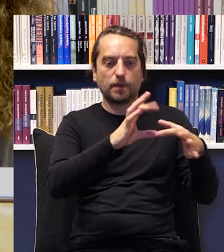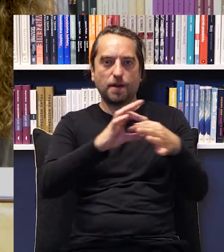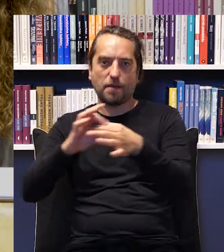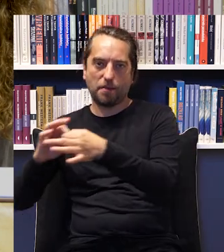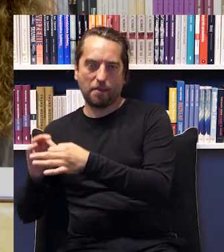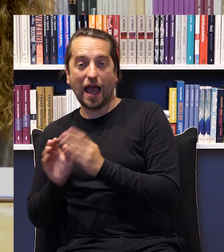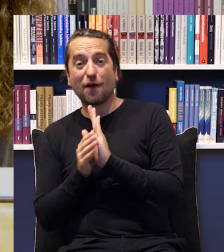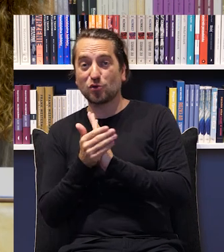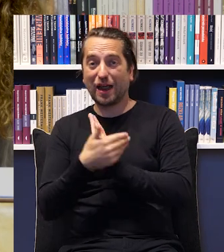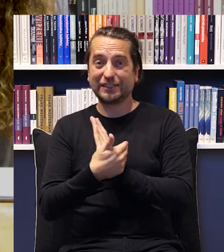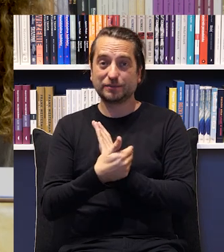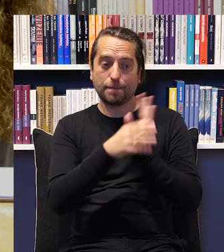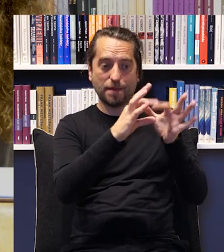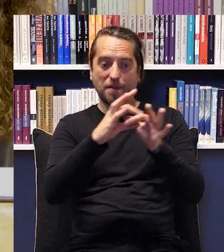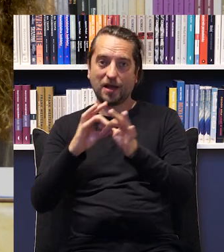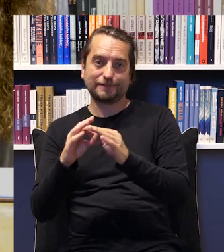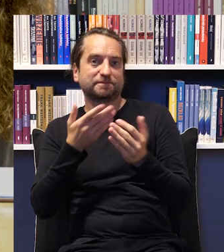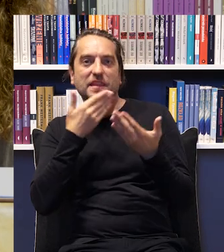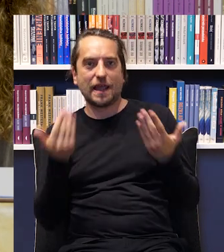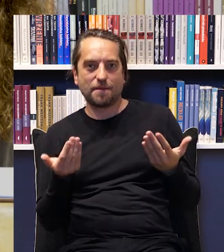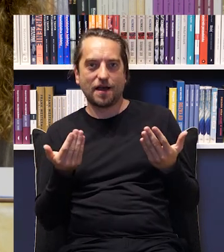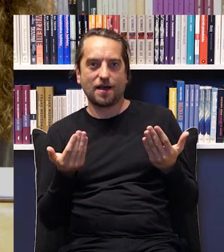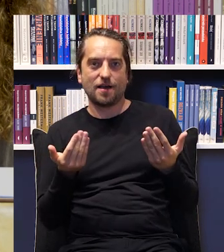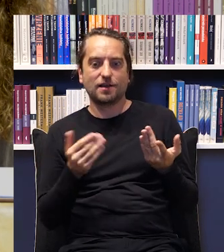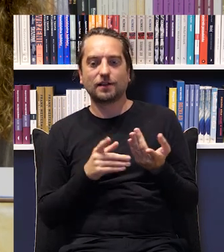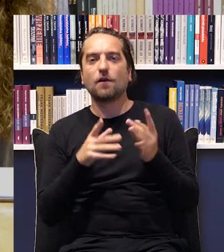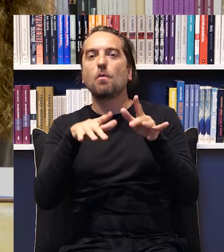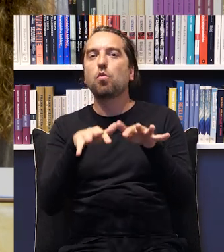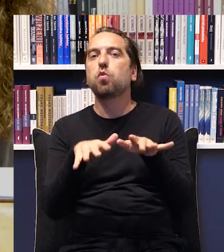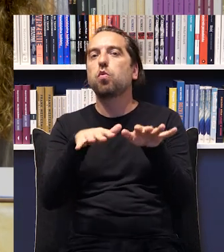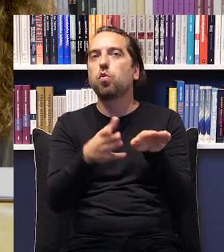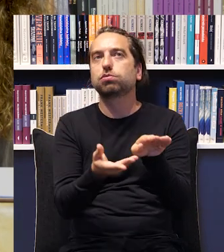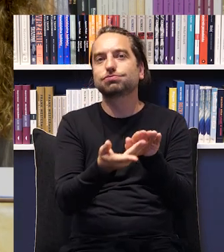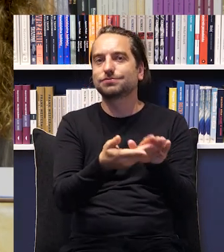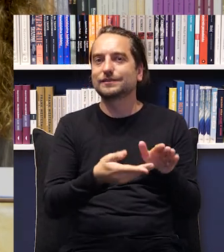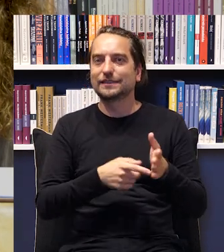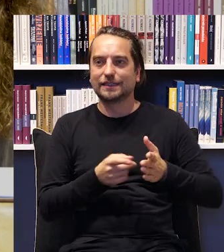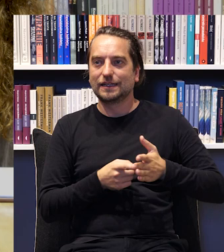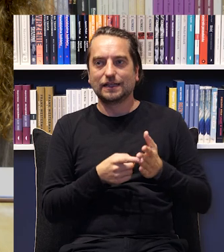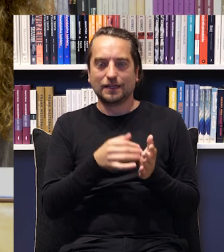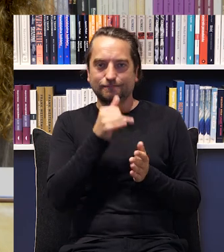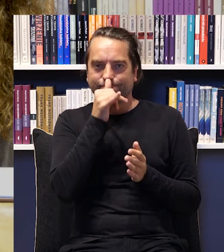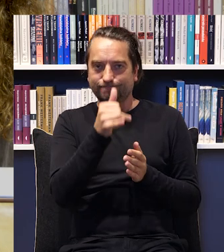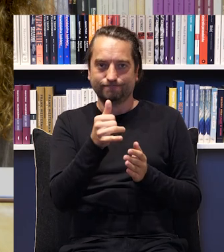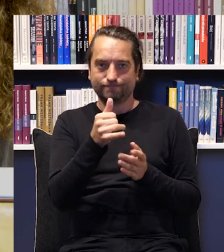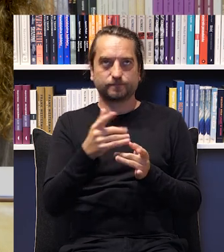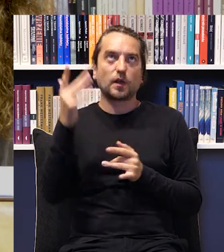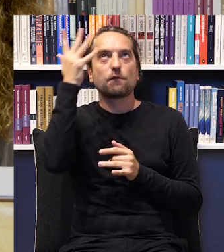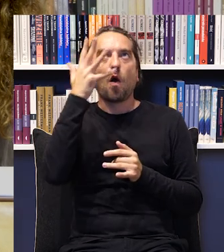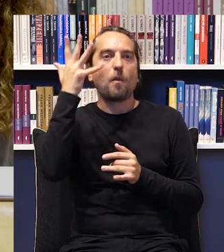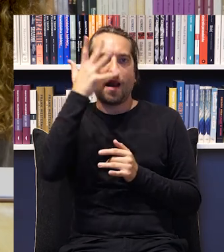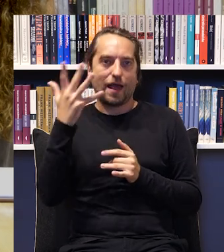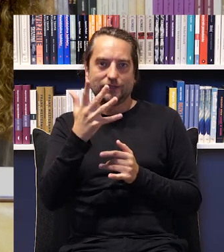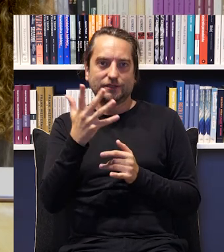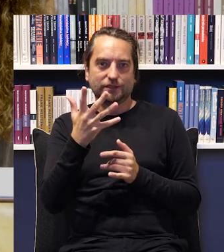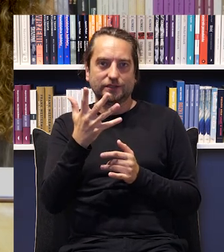za bardzo nie ma, że tam rzeczy trochę płyną i ja na przykład nie jestem sobie w stanie za bardzo wyobrażać rzeczy,